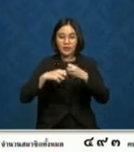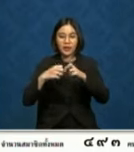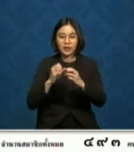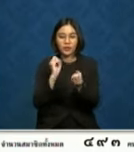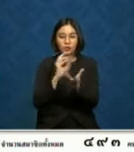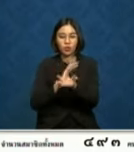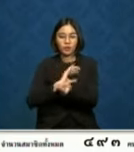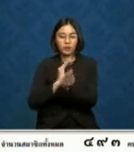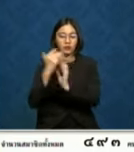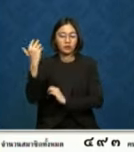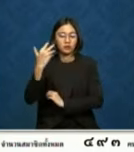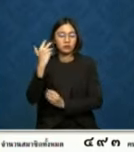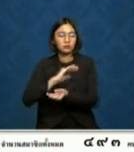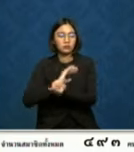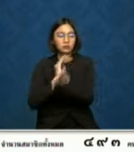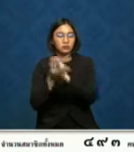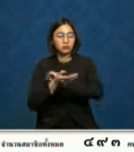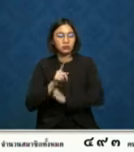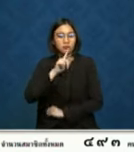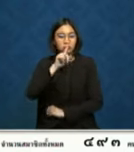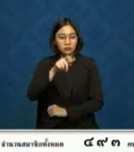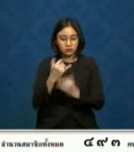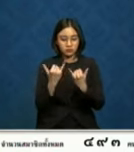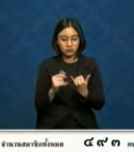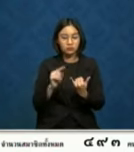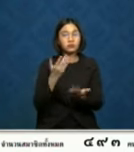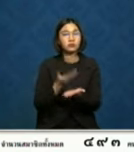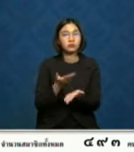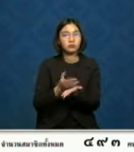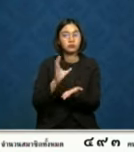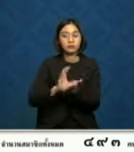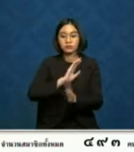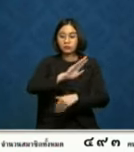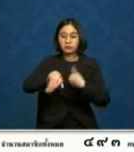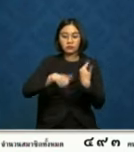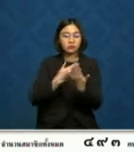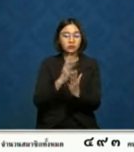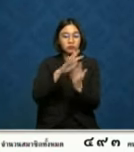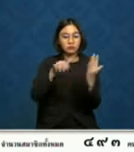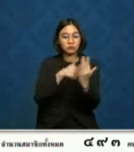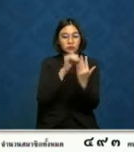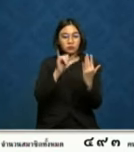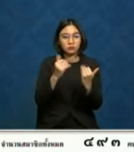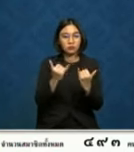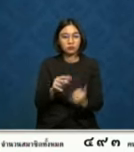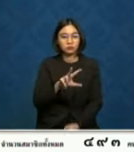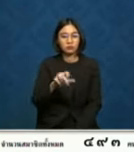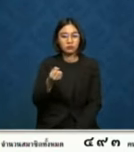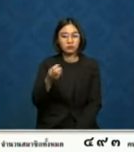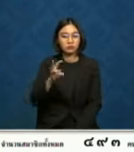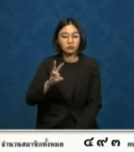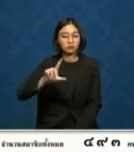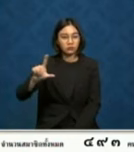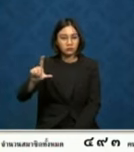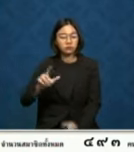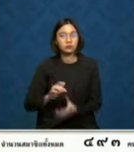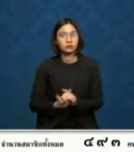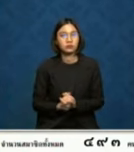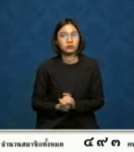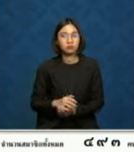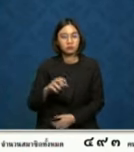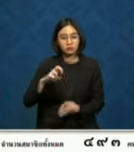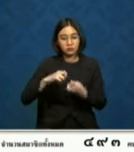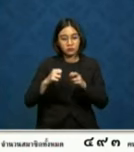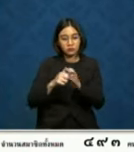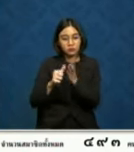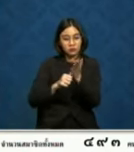แปลงสภาวะภูมิอากาศคำถามถึงต้องมาตรงนี้ว่างบประมาณโดยรวมทั้งหมดในยุทธศาสตร์นี้นะครับ 316ล้านท่านเอาไปแก้ไข